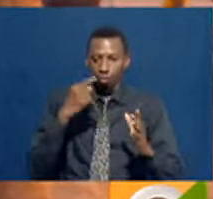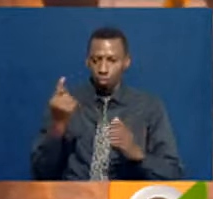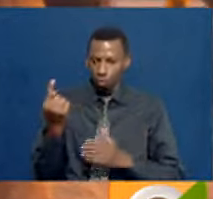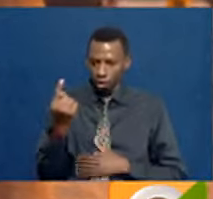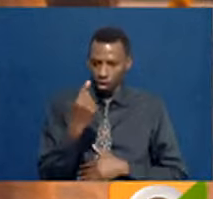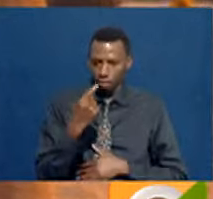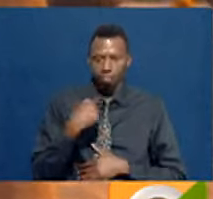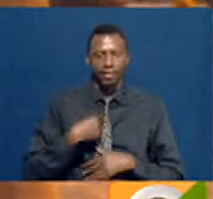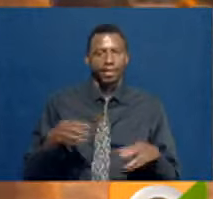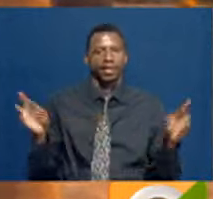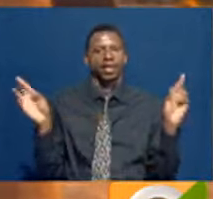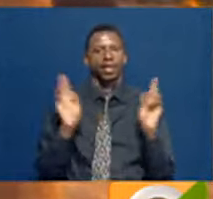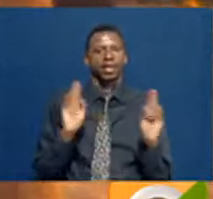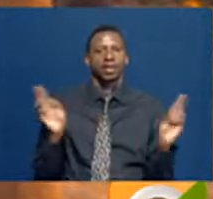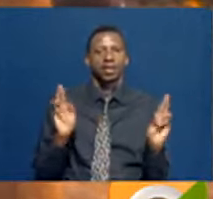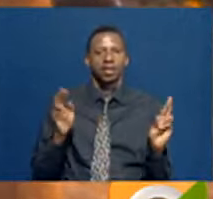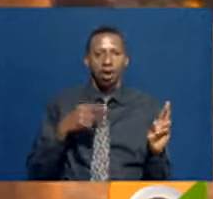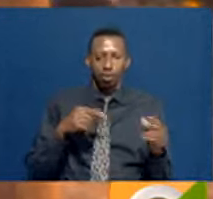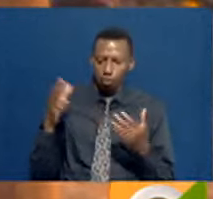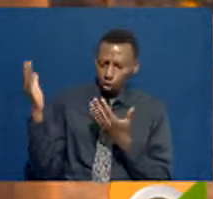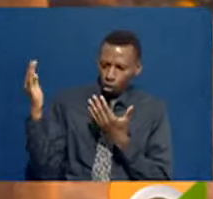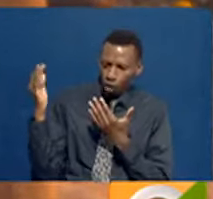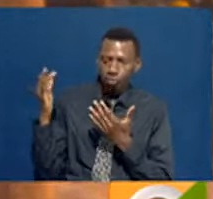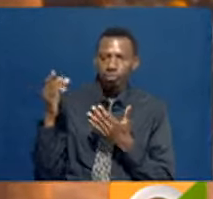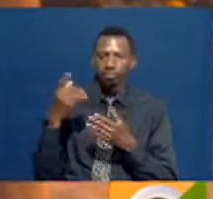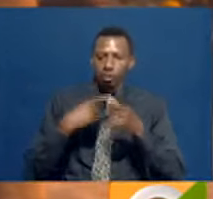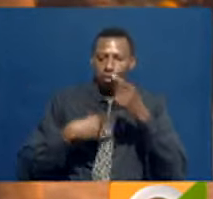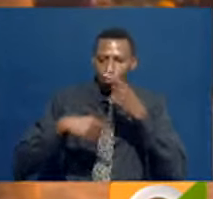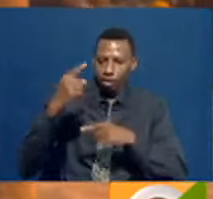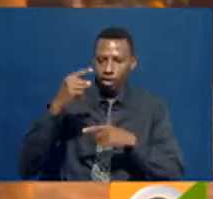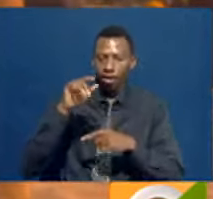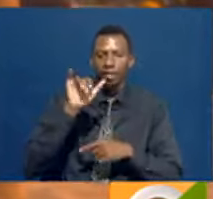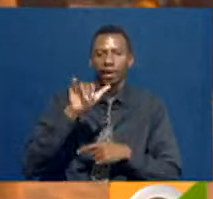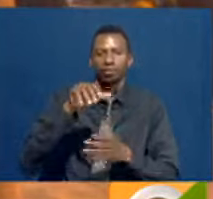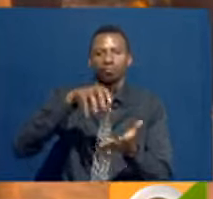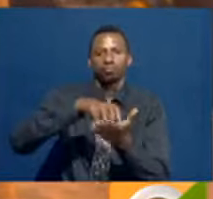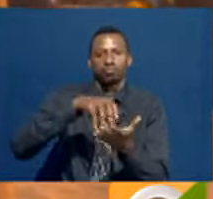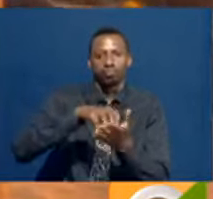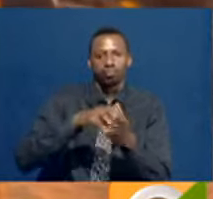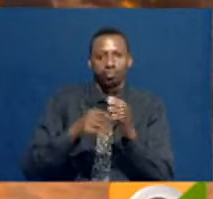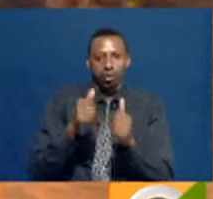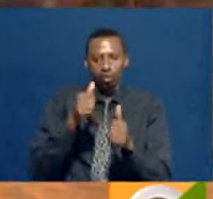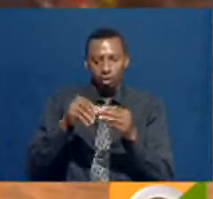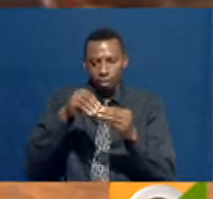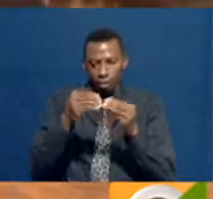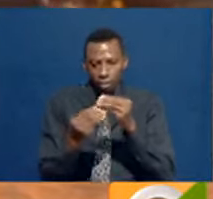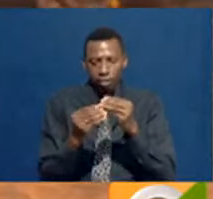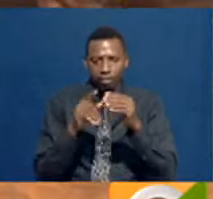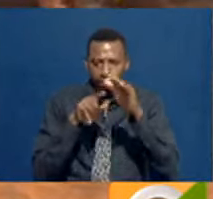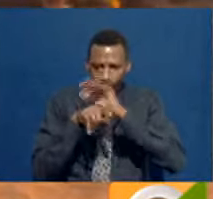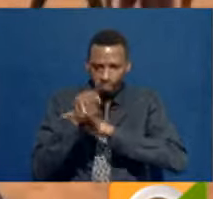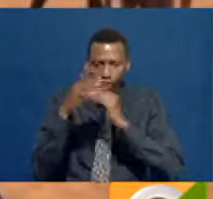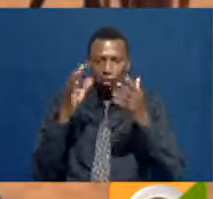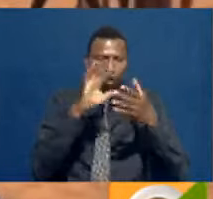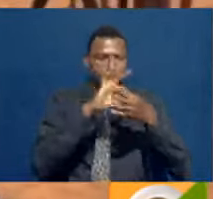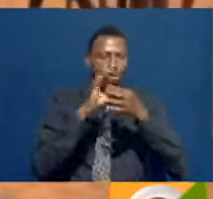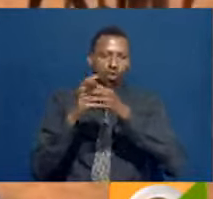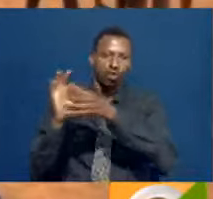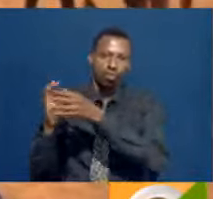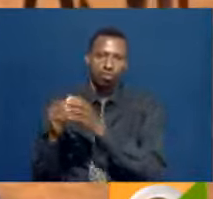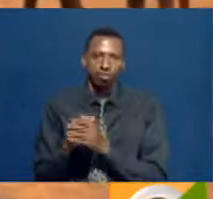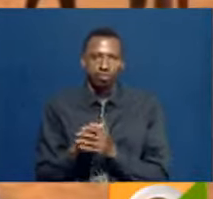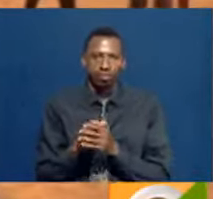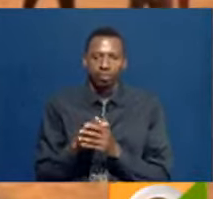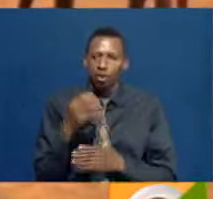So na look forward to kuchukua hiyo slot ambayo ni tikiti ya kuenda Olympic. So kuna joto,